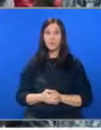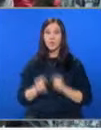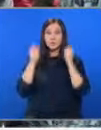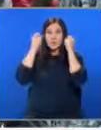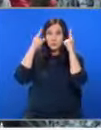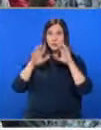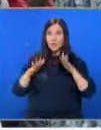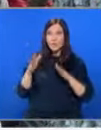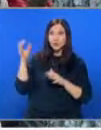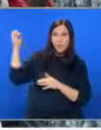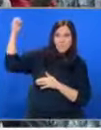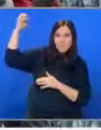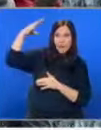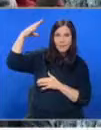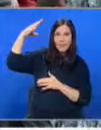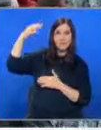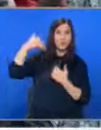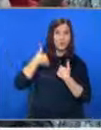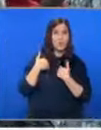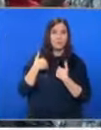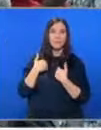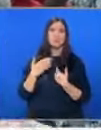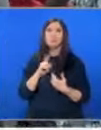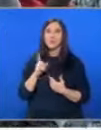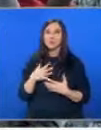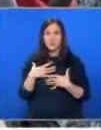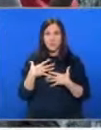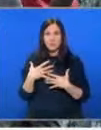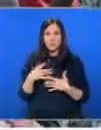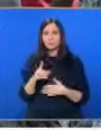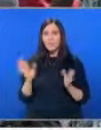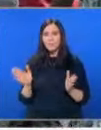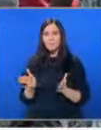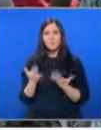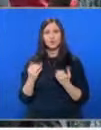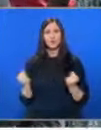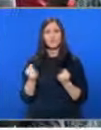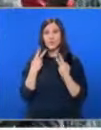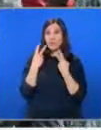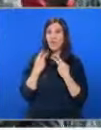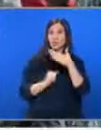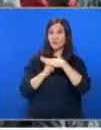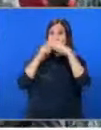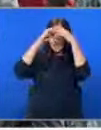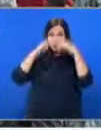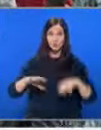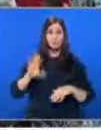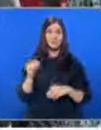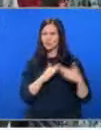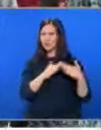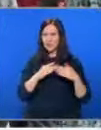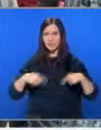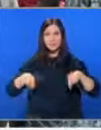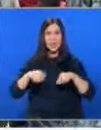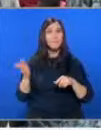Събудих се и нещо падна върху мен отгоре. Не можех да дишам. Започнах да се движа и видях, че таванът се е срутил. Всичко в съседната